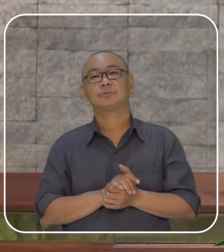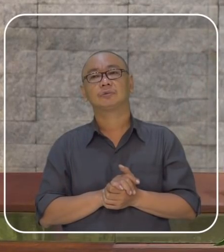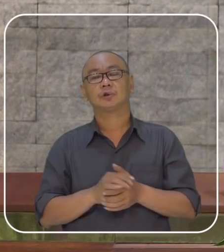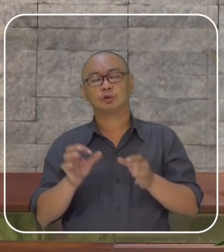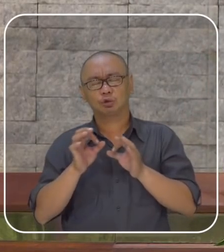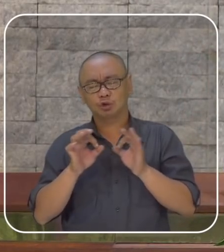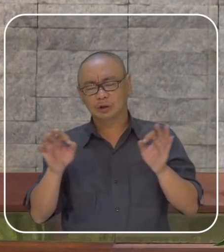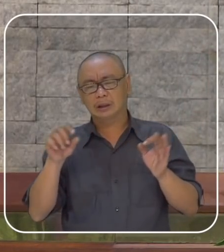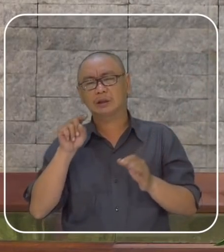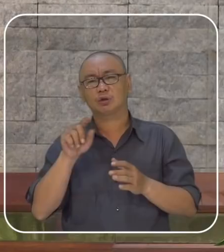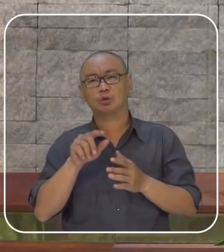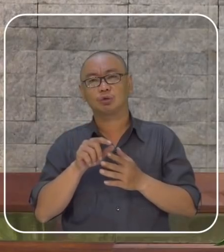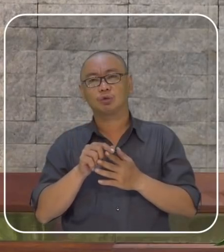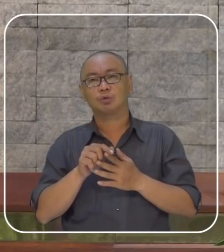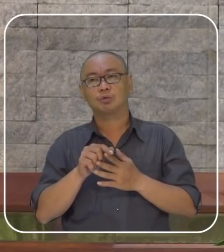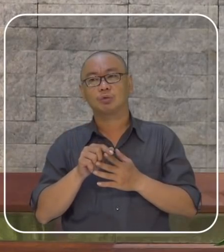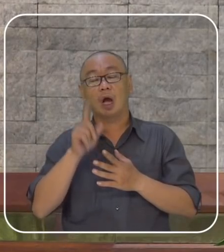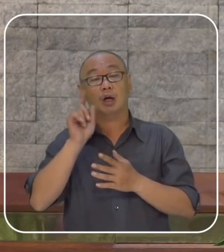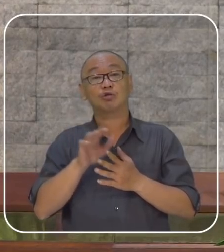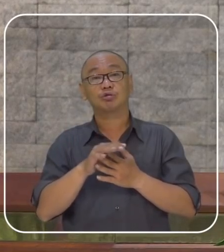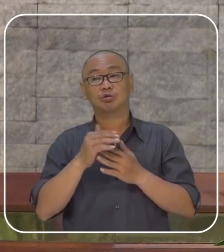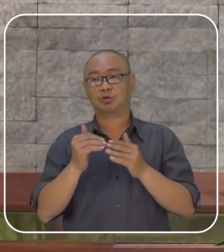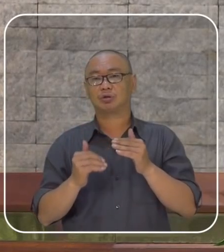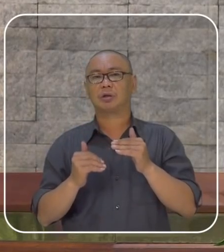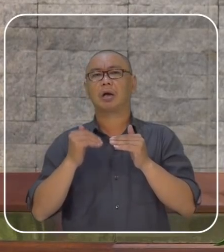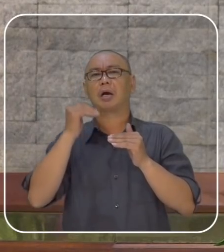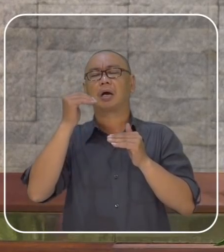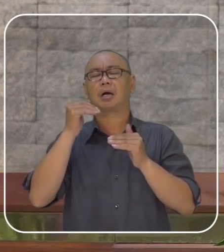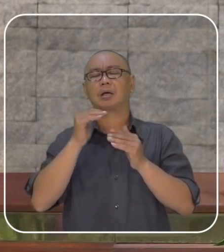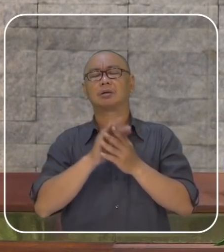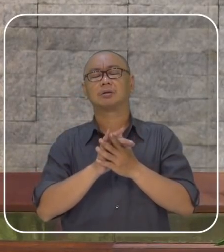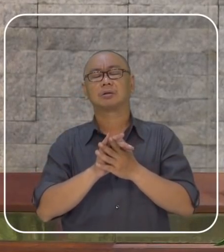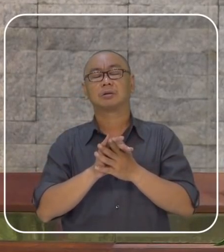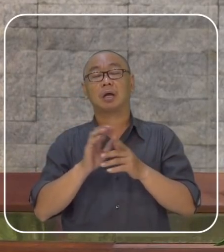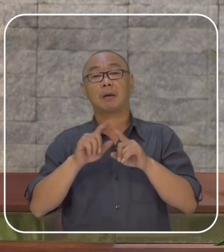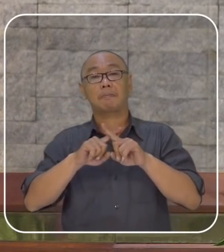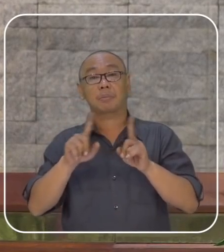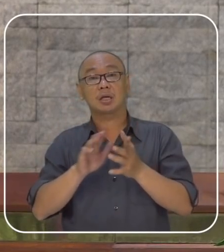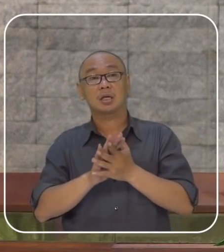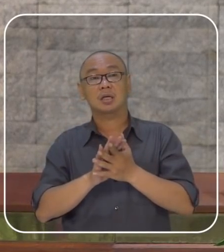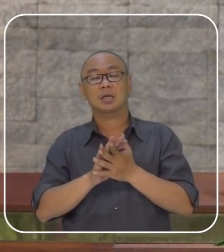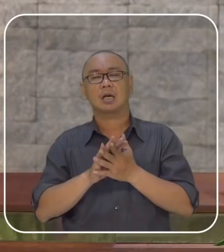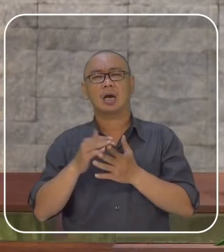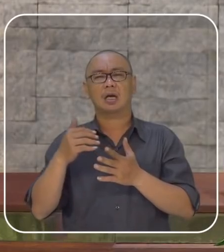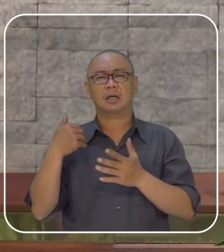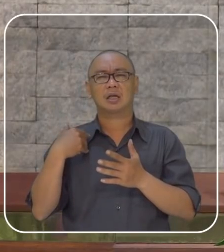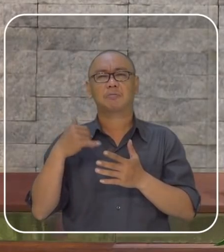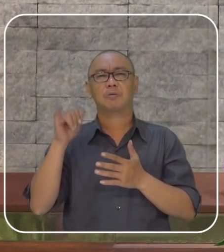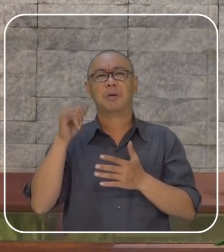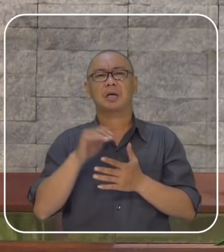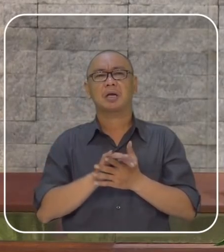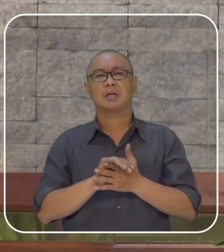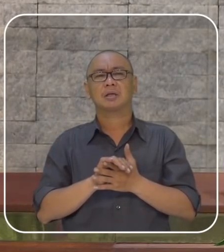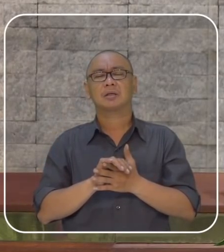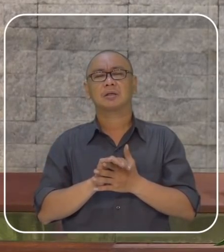kesucian itu sebetulnya dijunjung, namun yang terjadi adalah permainan,